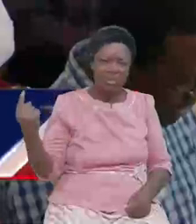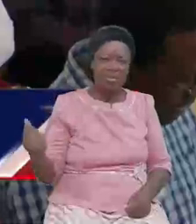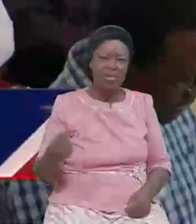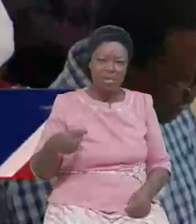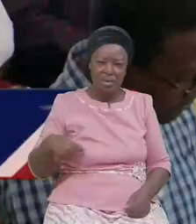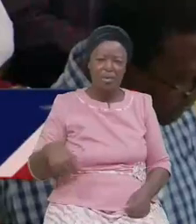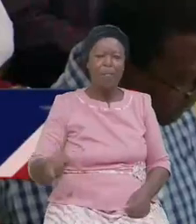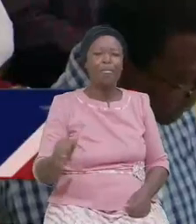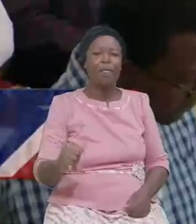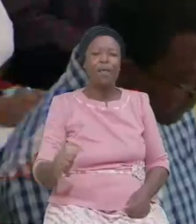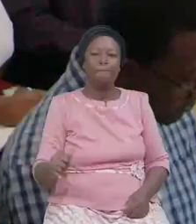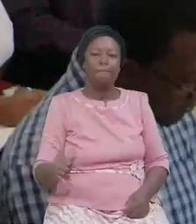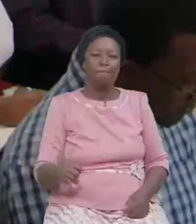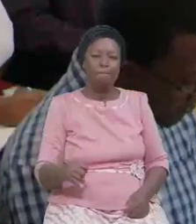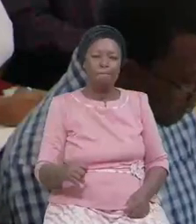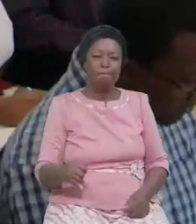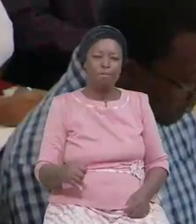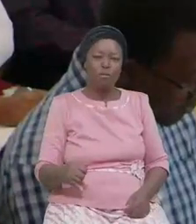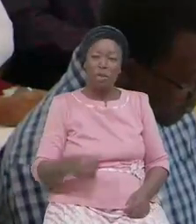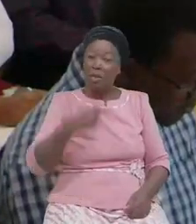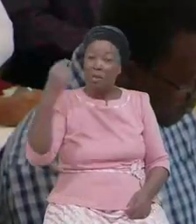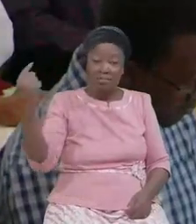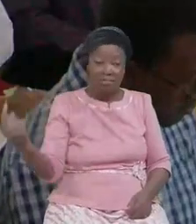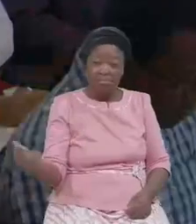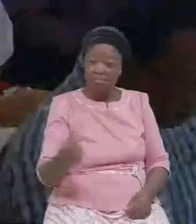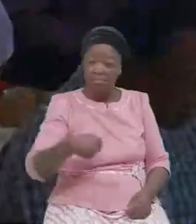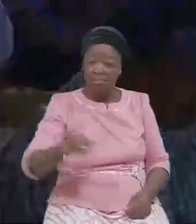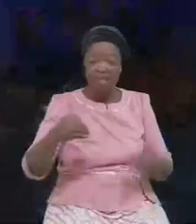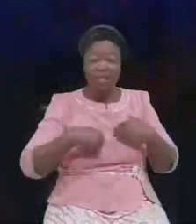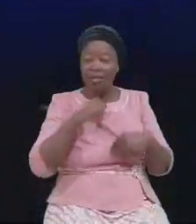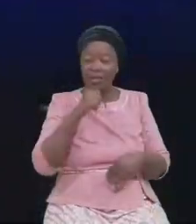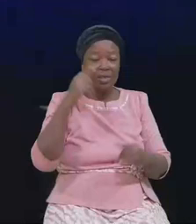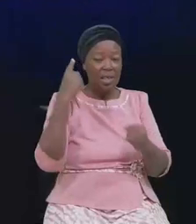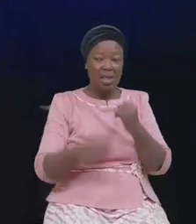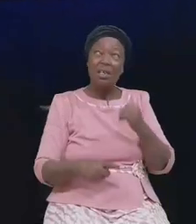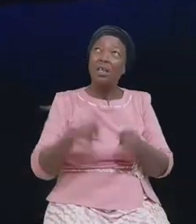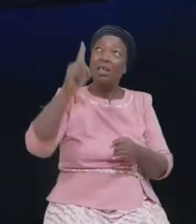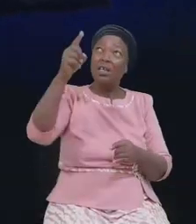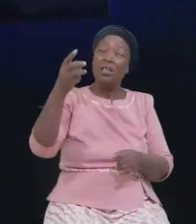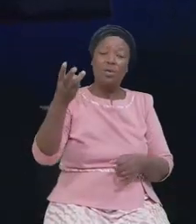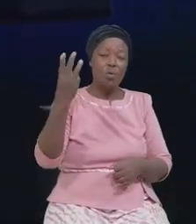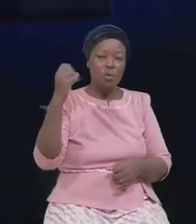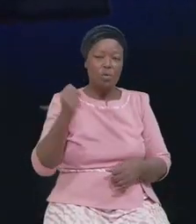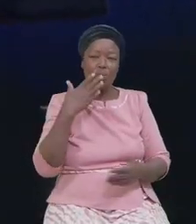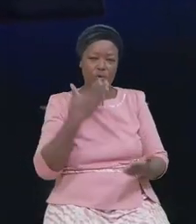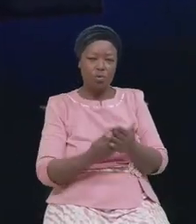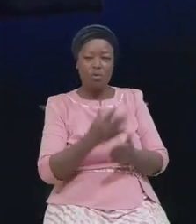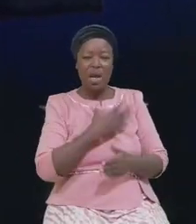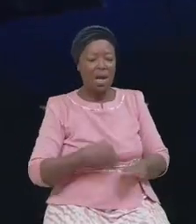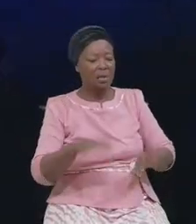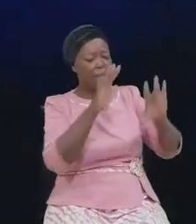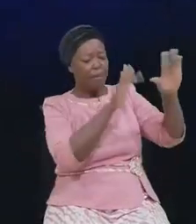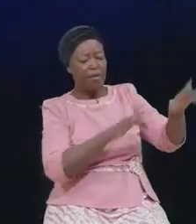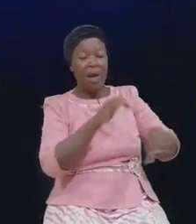Pour toujours, n'a pas encore fini. Il était bon et miséricordieux en ce